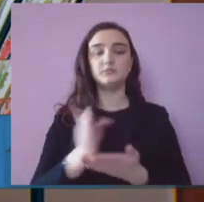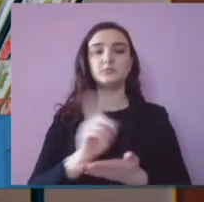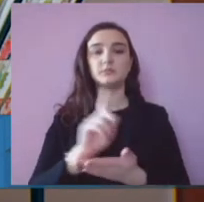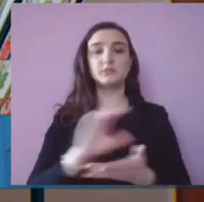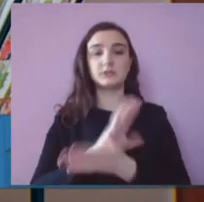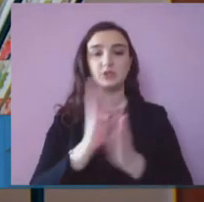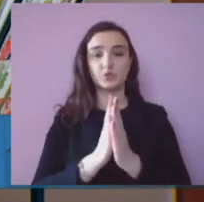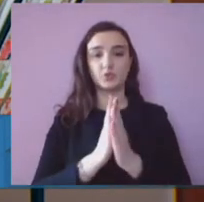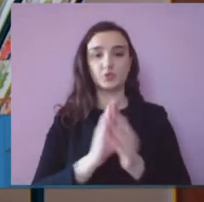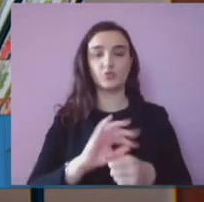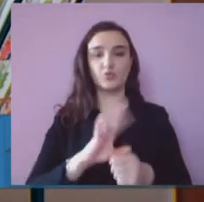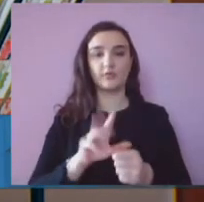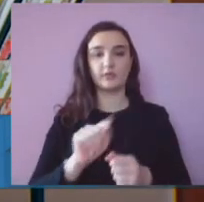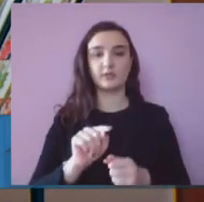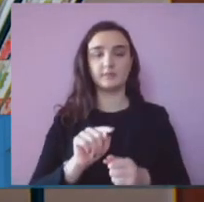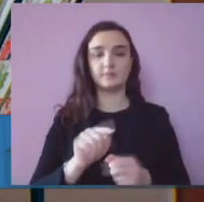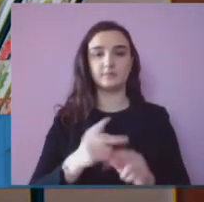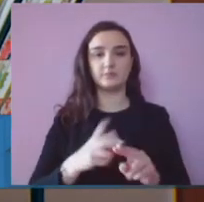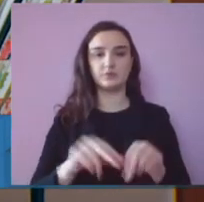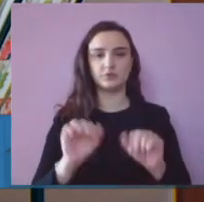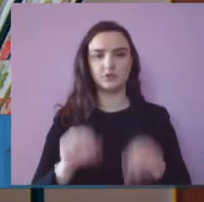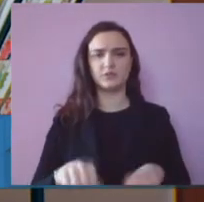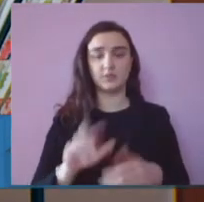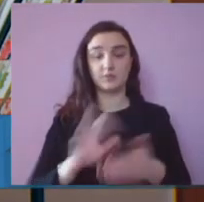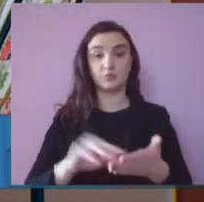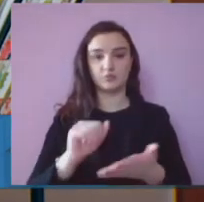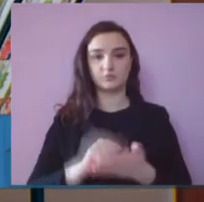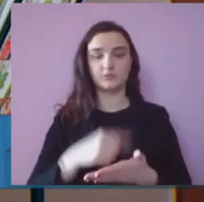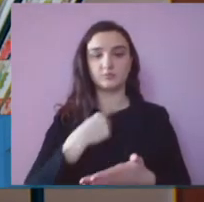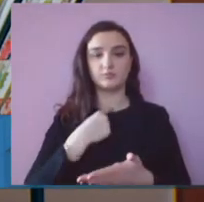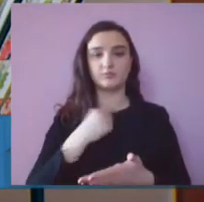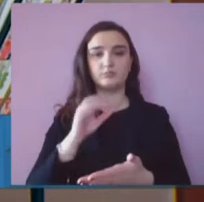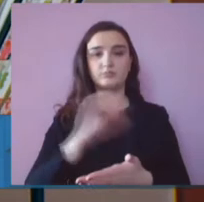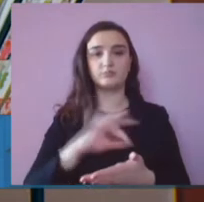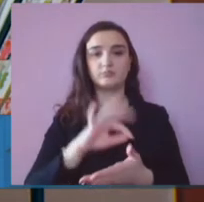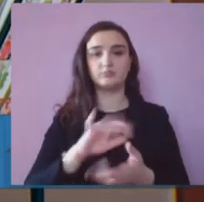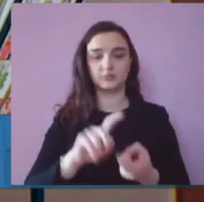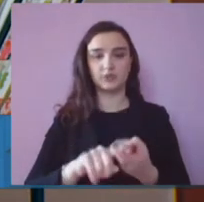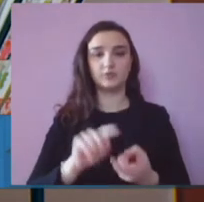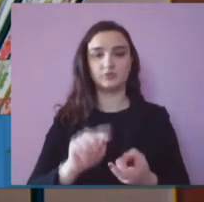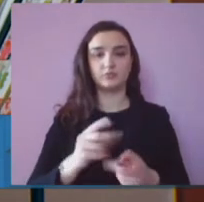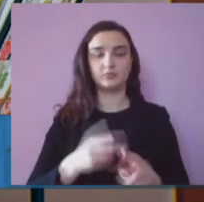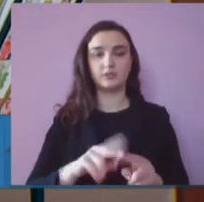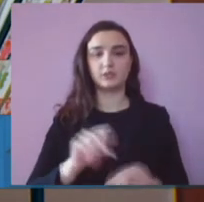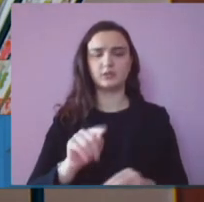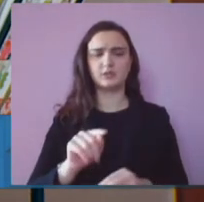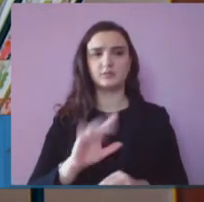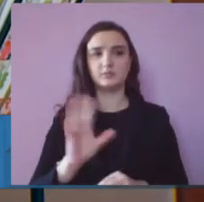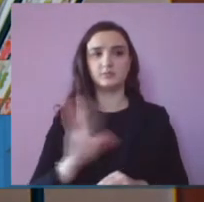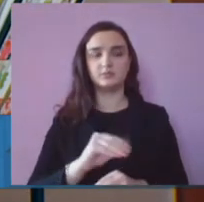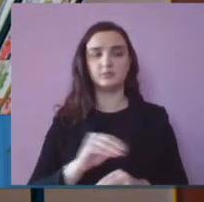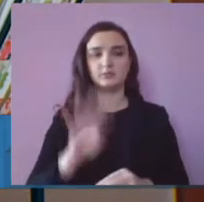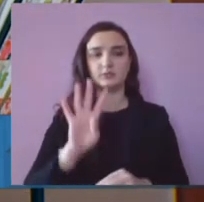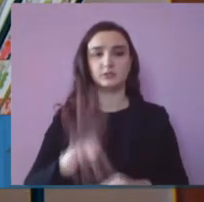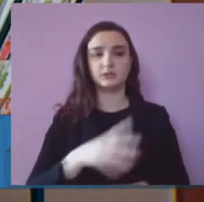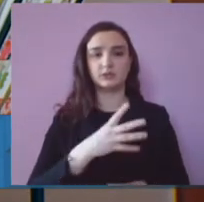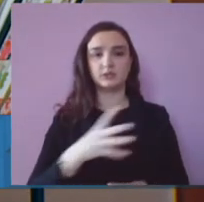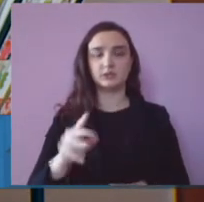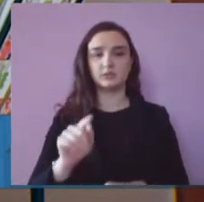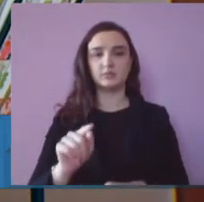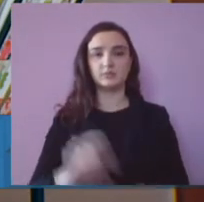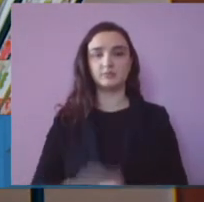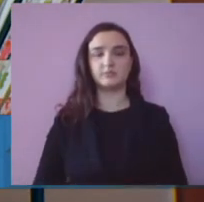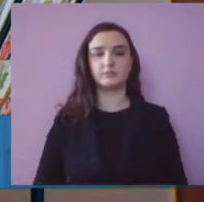COVID-ი შეიძლება აფუჭებდეს ფარისებრ ჯირკვლის მიმართ, აი ეს სქემა შეგვიძლია წარმოიდგინოთ.